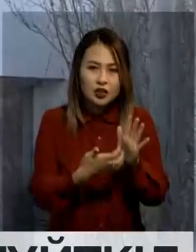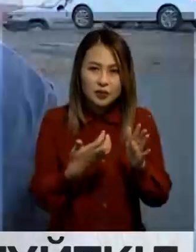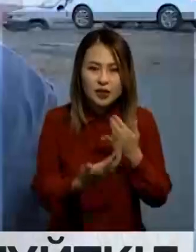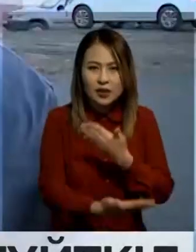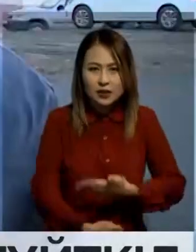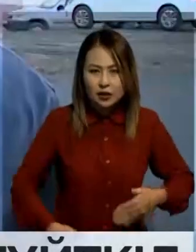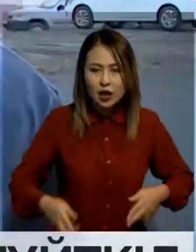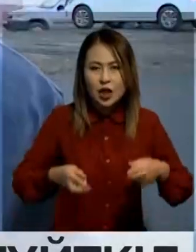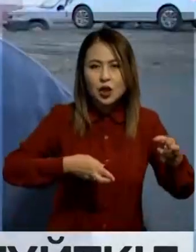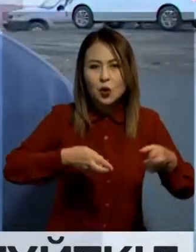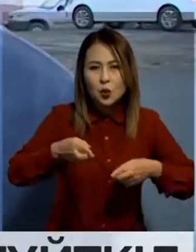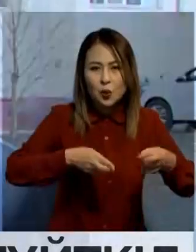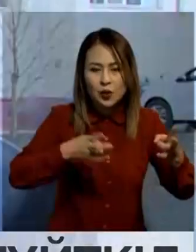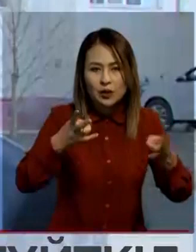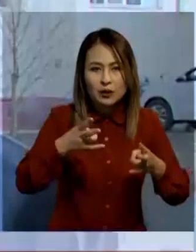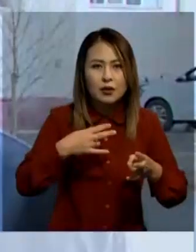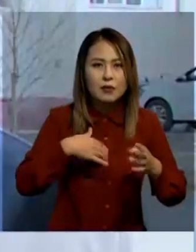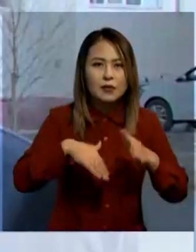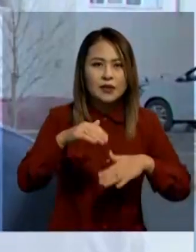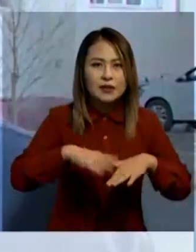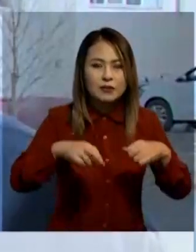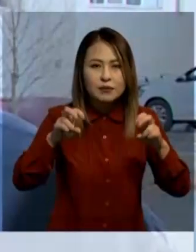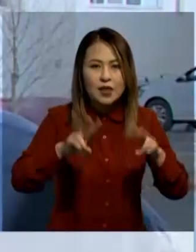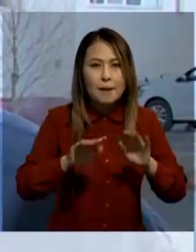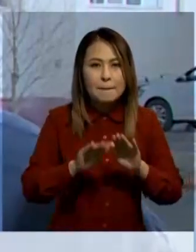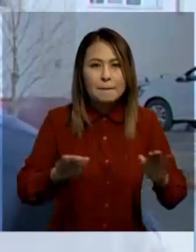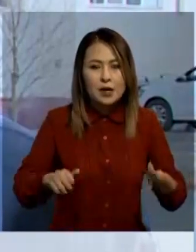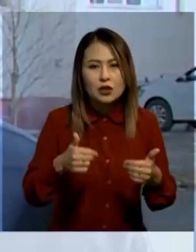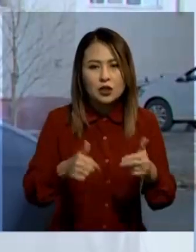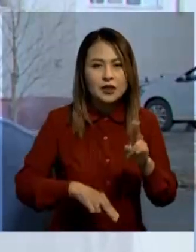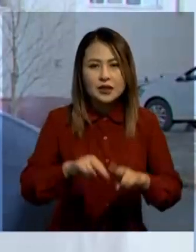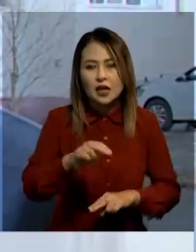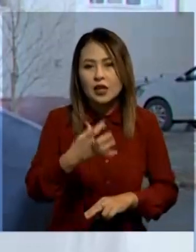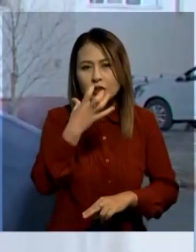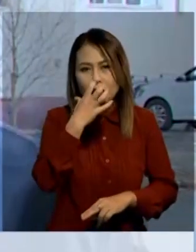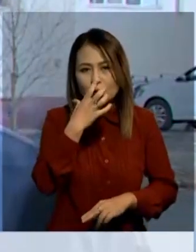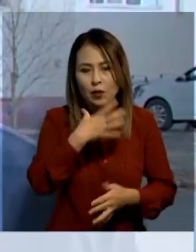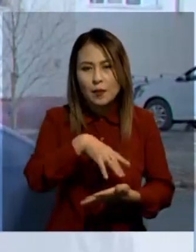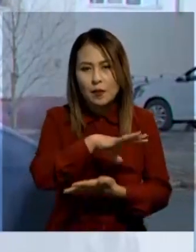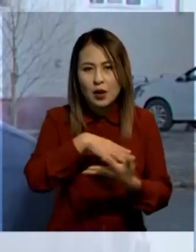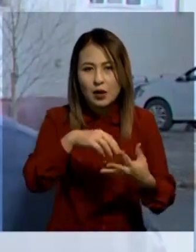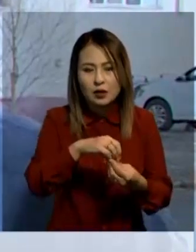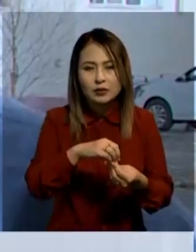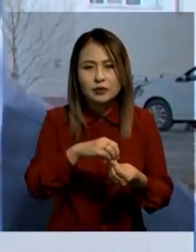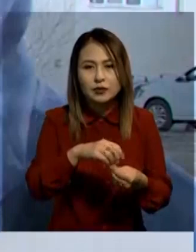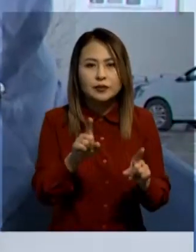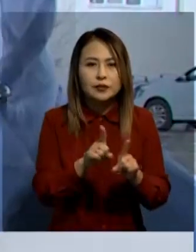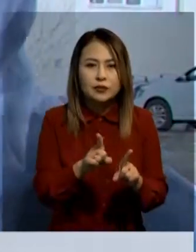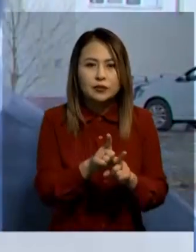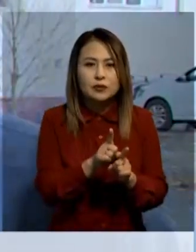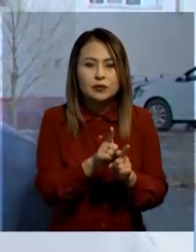керек, сондай мамандар бізге өте тапшы. Балабақшада өте жақсы салынған, жылы, бірақ та оған да сонда